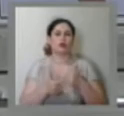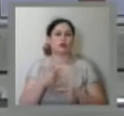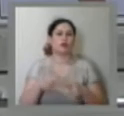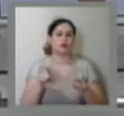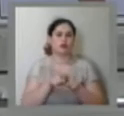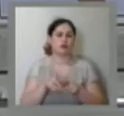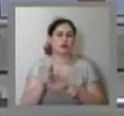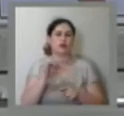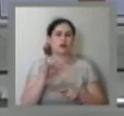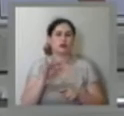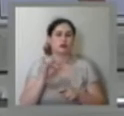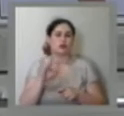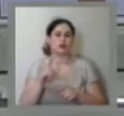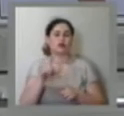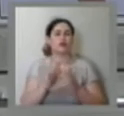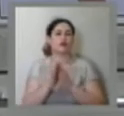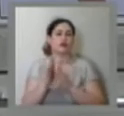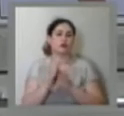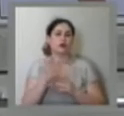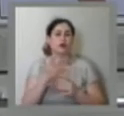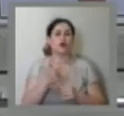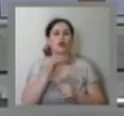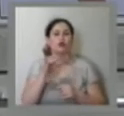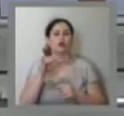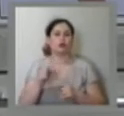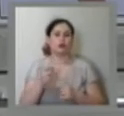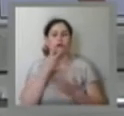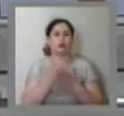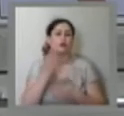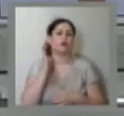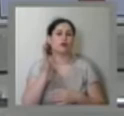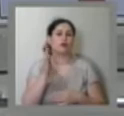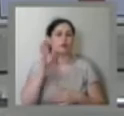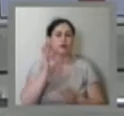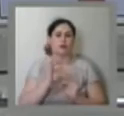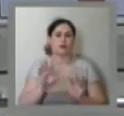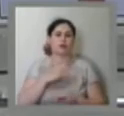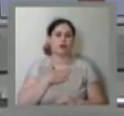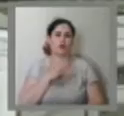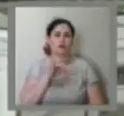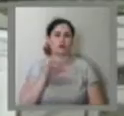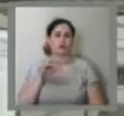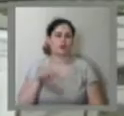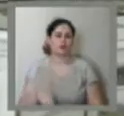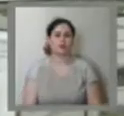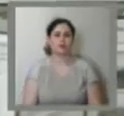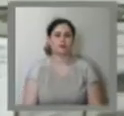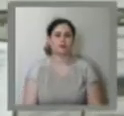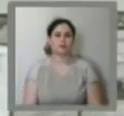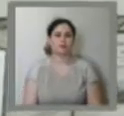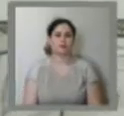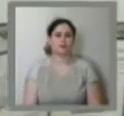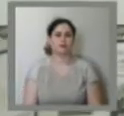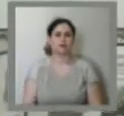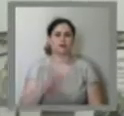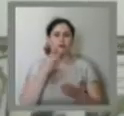селекціонер. Що вирощує та за якими культурами бачить майбутнє, хлопець розповів кореспондентам Суспільного. Ось ще виграв 20